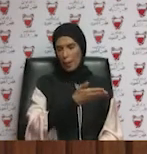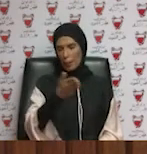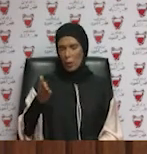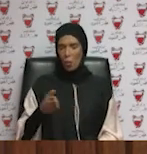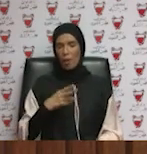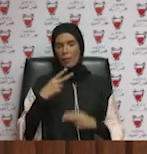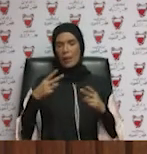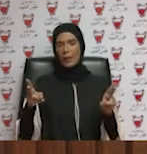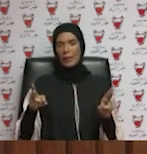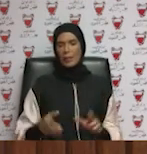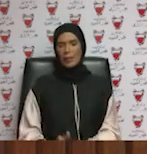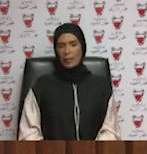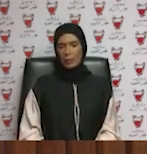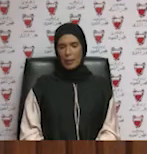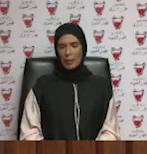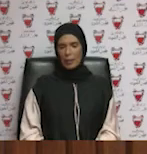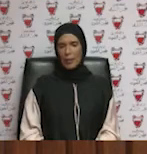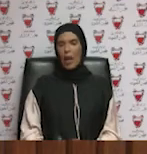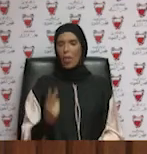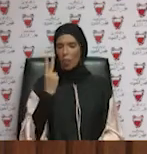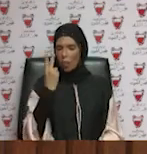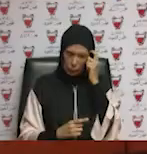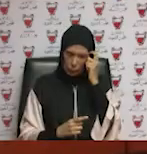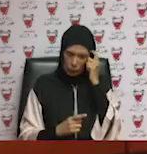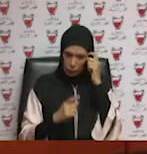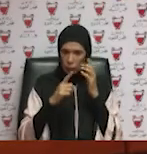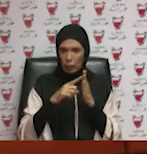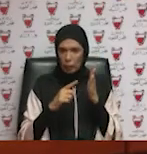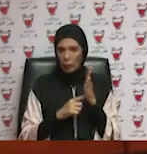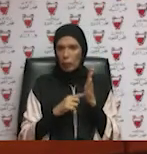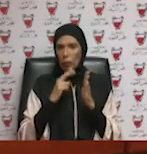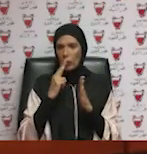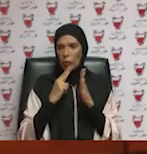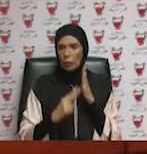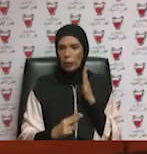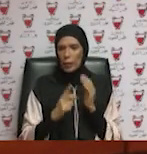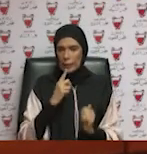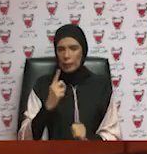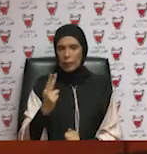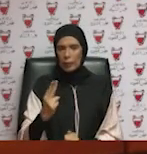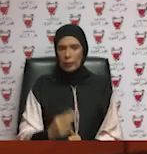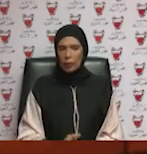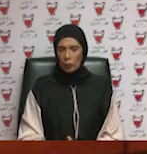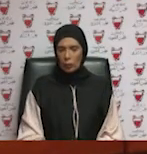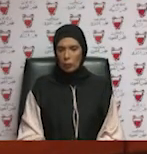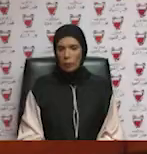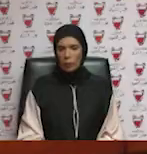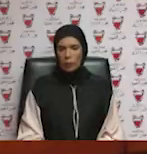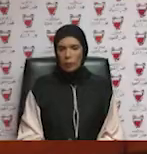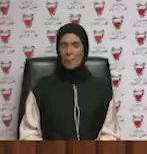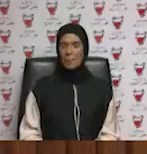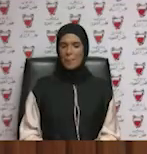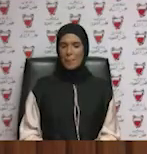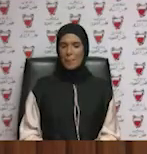موافقة، ونعطيكم أسبوعين إن شاء الله لموافاتنا بالتقارير المعادة. شكرا أخ